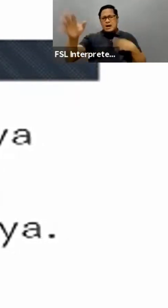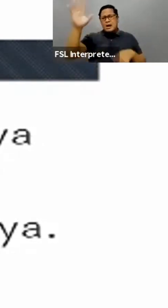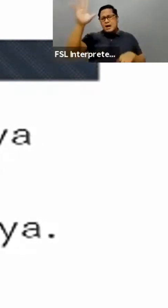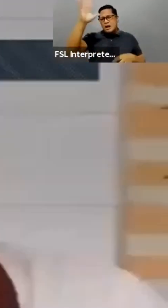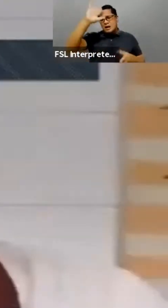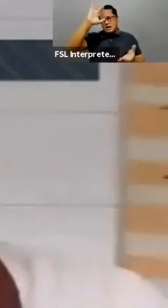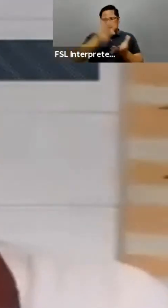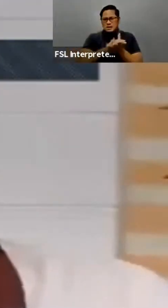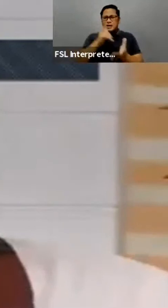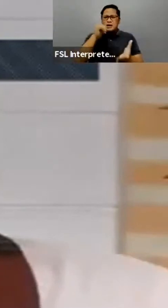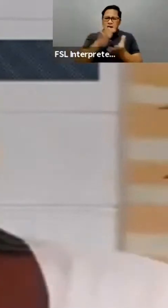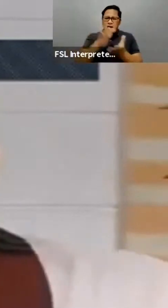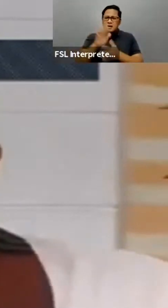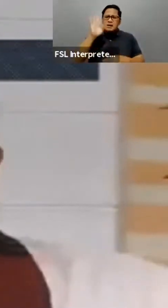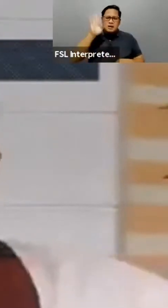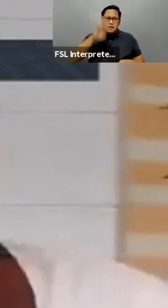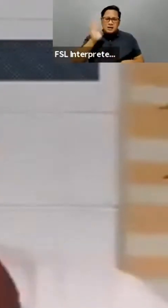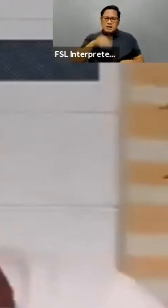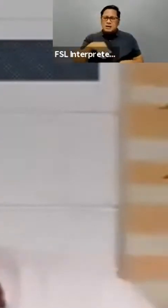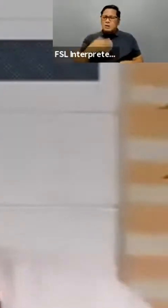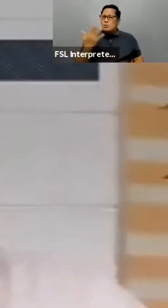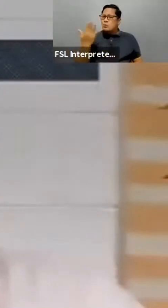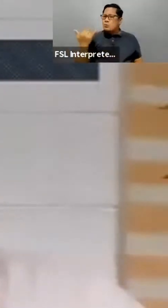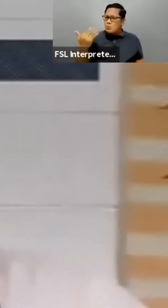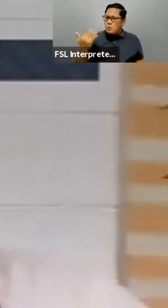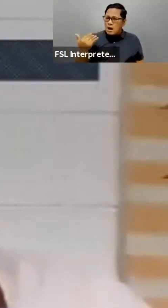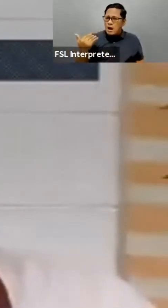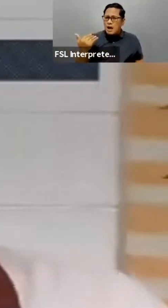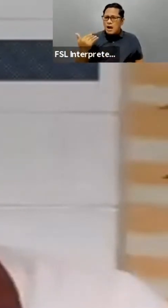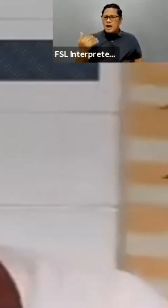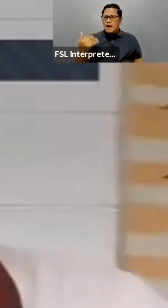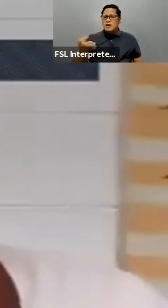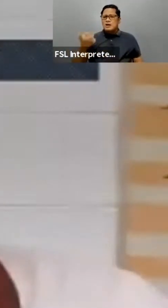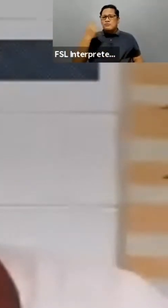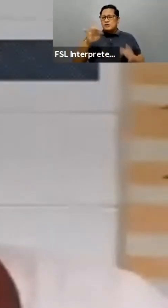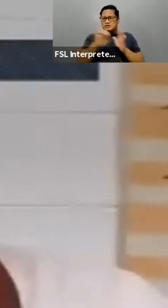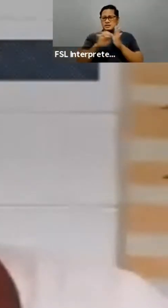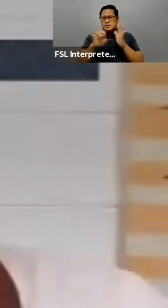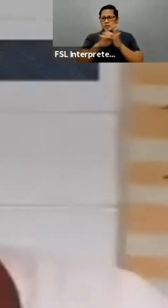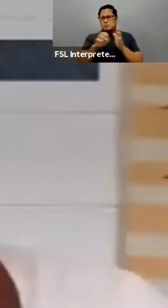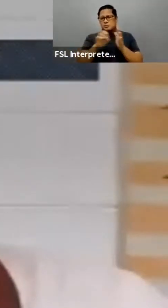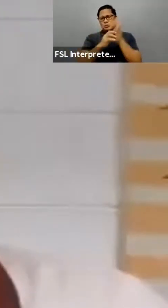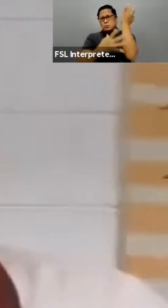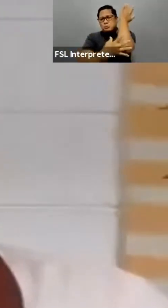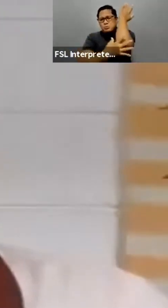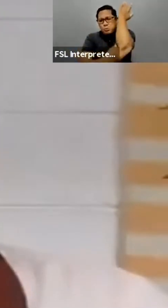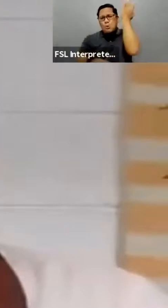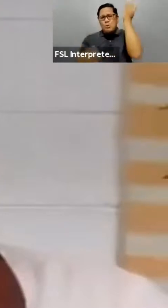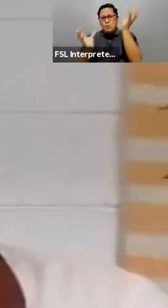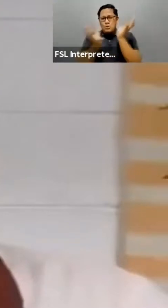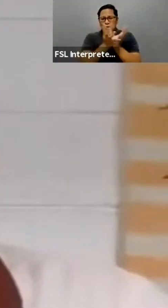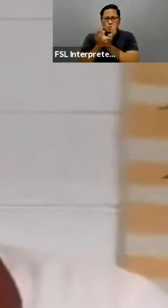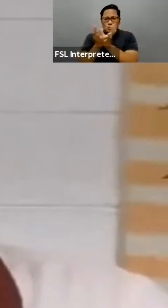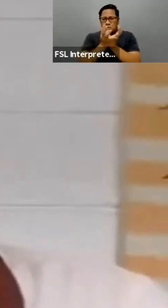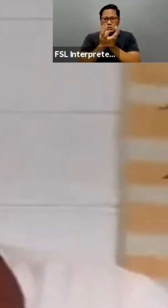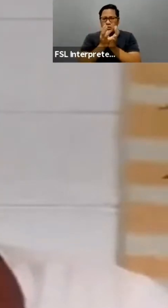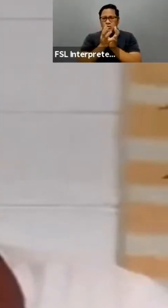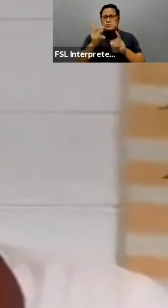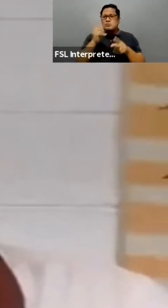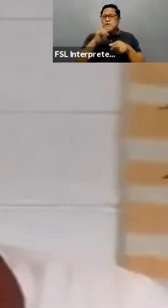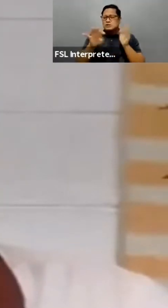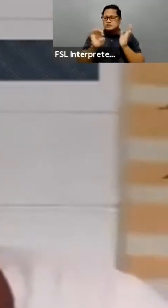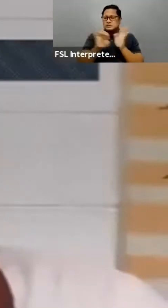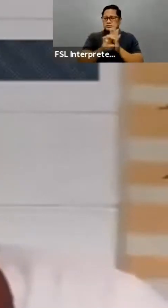kuya. Ba't ganon? Pagyagit ng lipunan lagot, pagpuslit